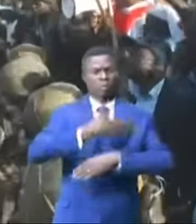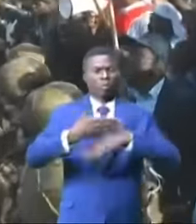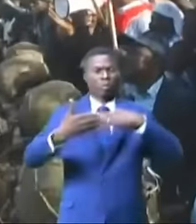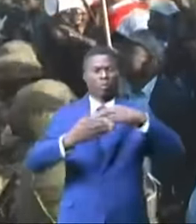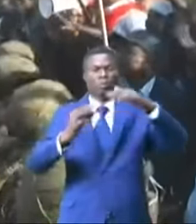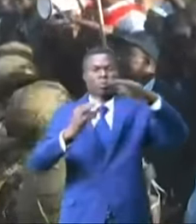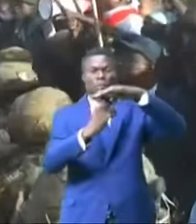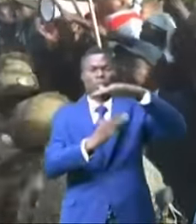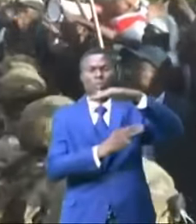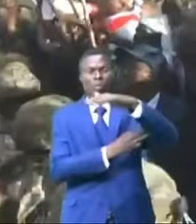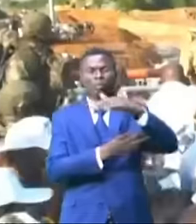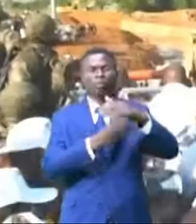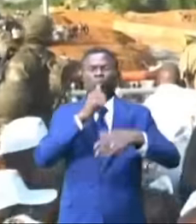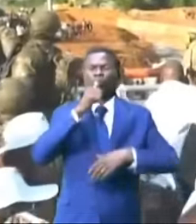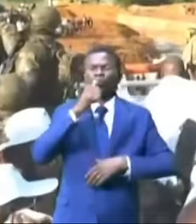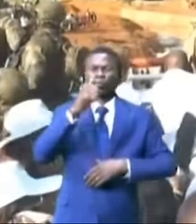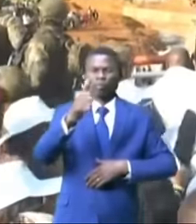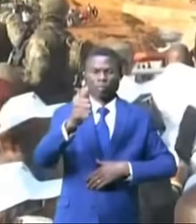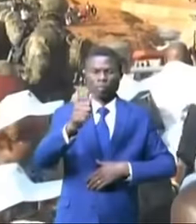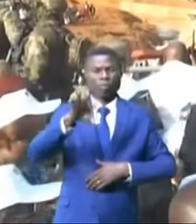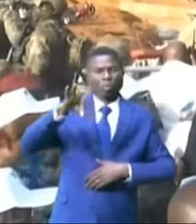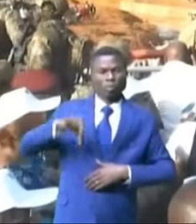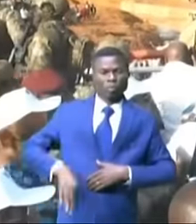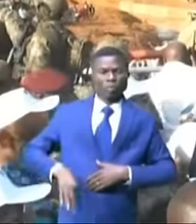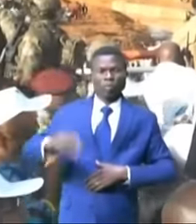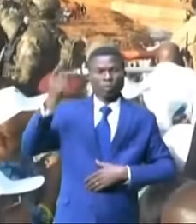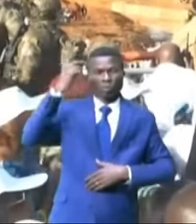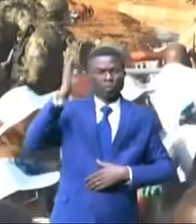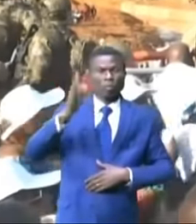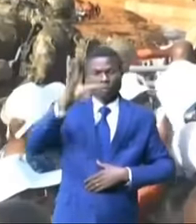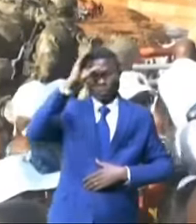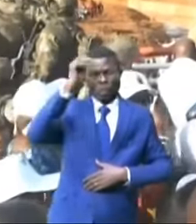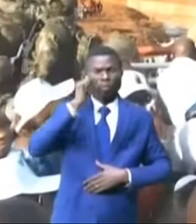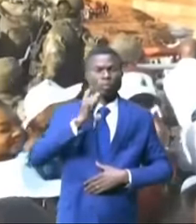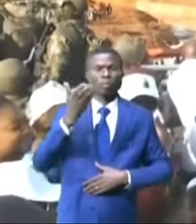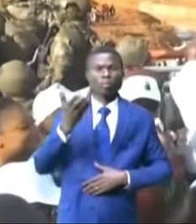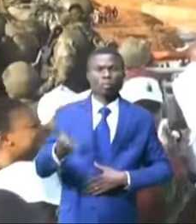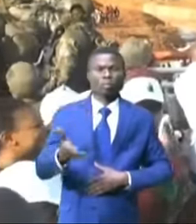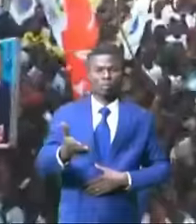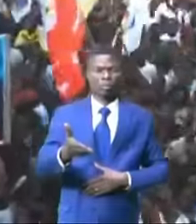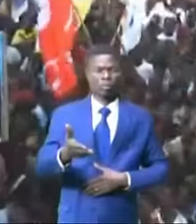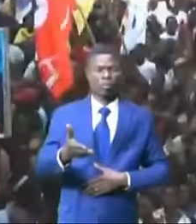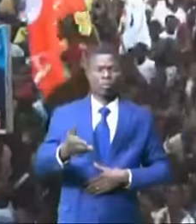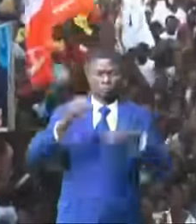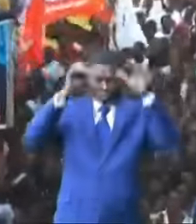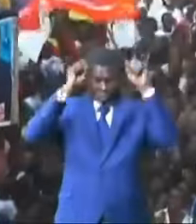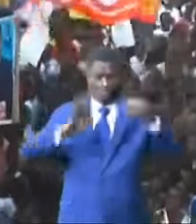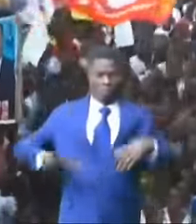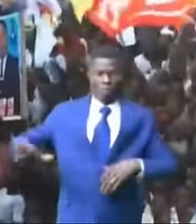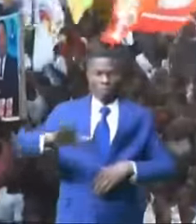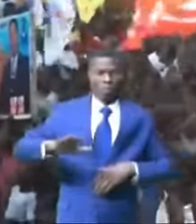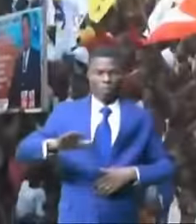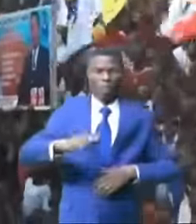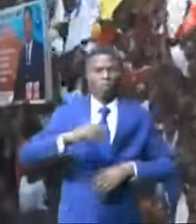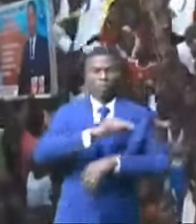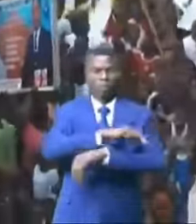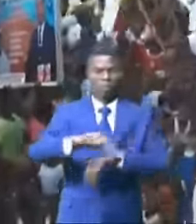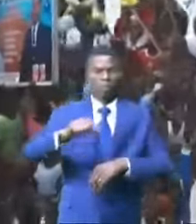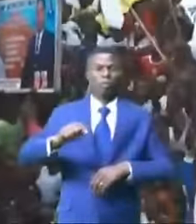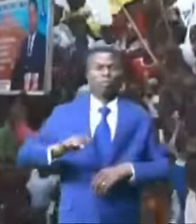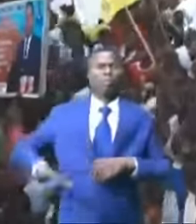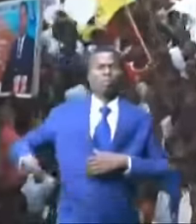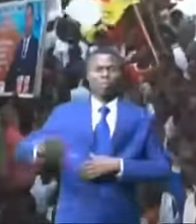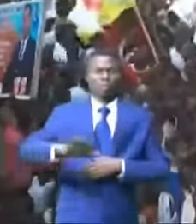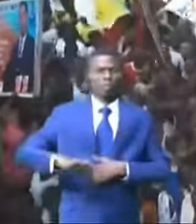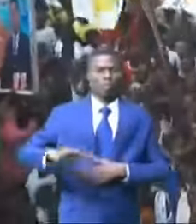cet ouvrage moderne au profit des Kinois et Kinoises. Le garant du bon fonctionnement des institutions de la